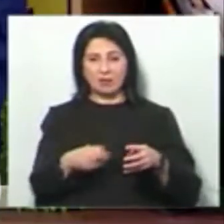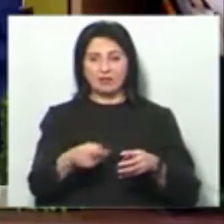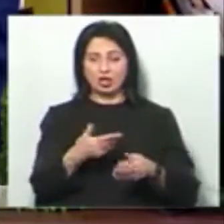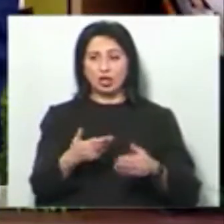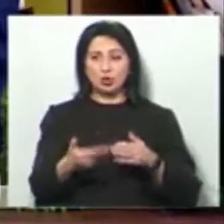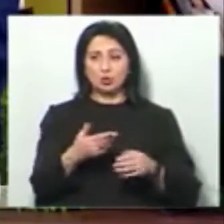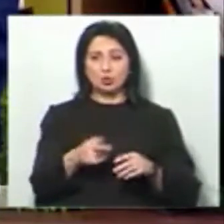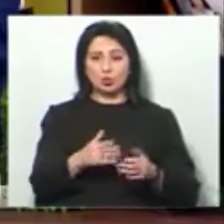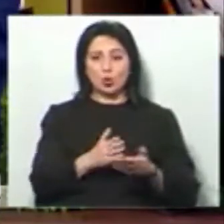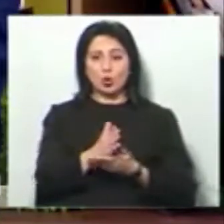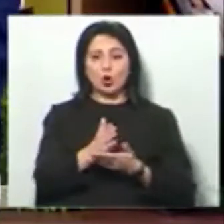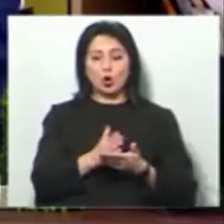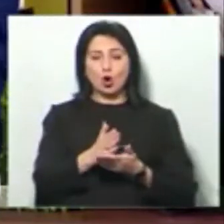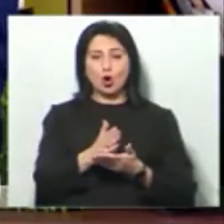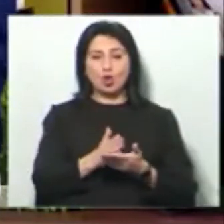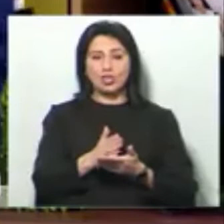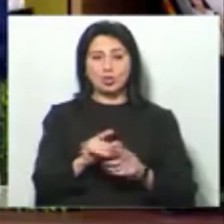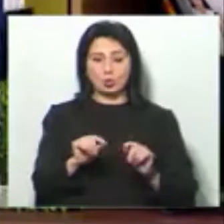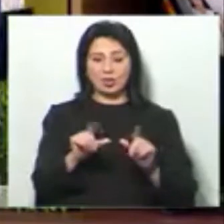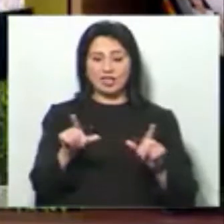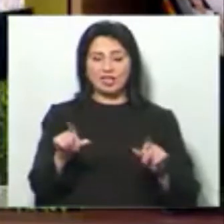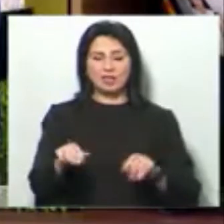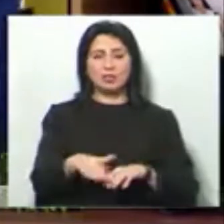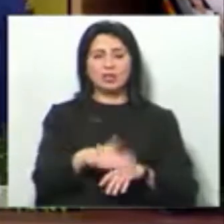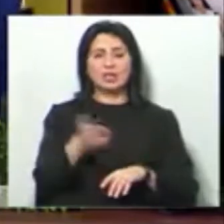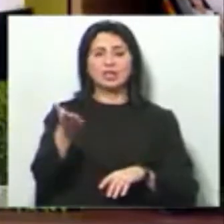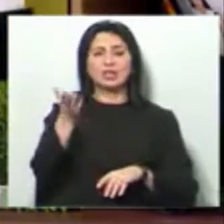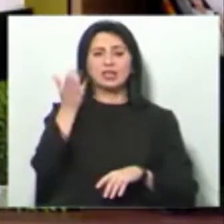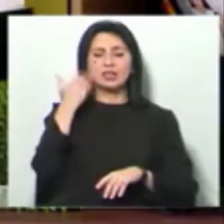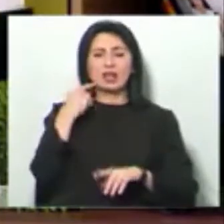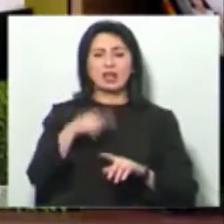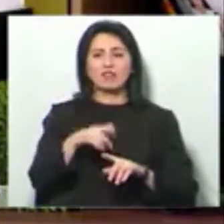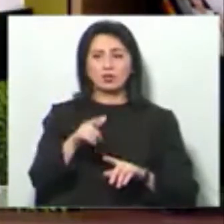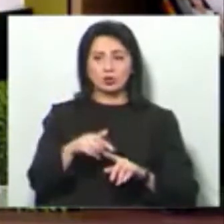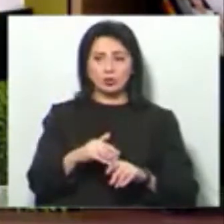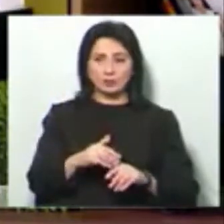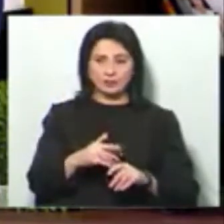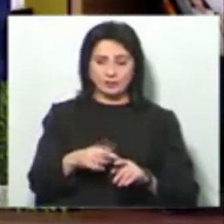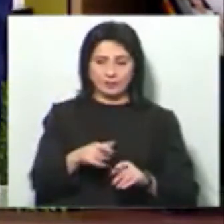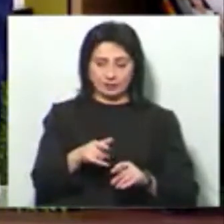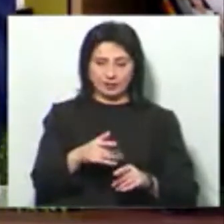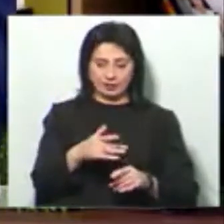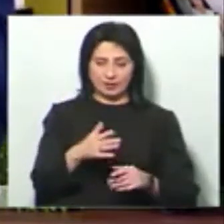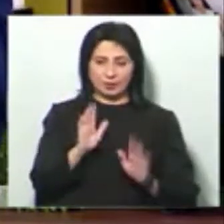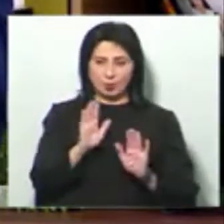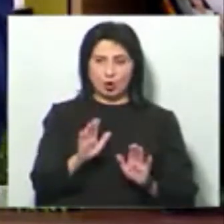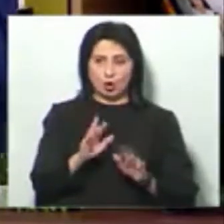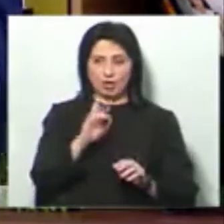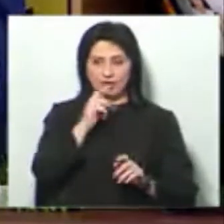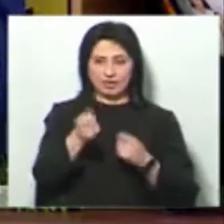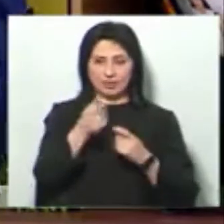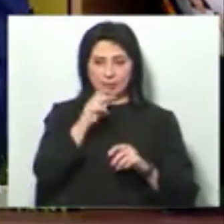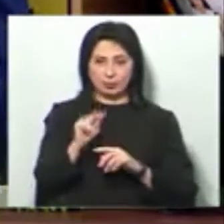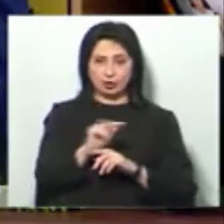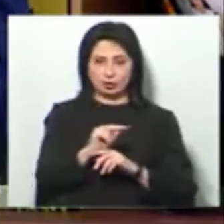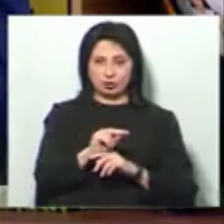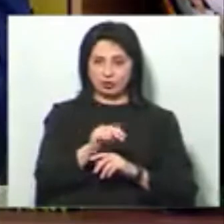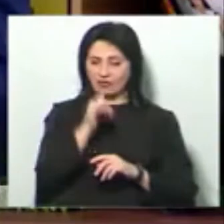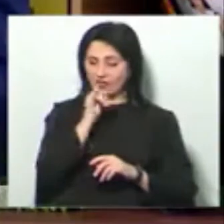იქ ქრონიკული თირკმის უკმარისობა არის ხანგრძლივად მიმდინარე, მაღალი კრეატინინის მხოლოდ მედიკამენტური მკურნალობით